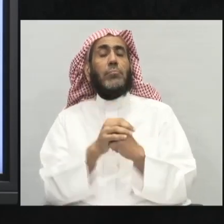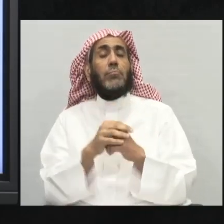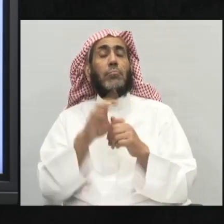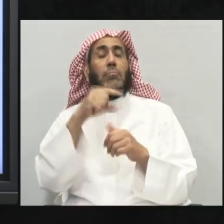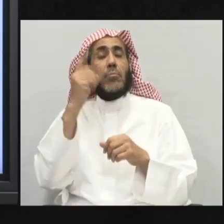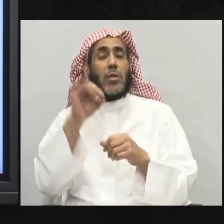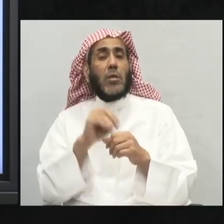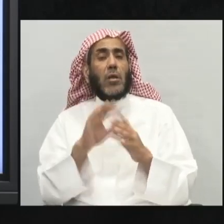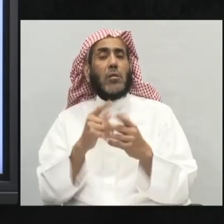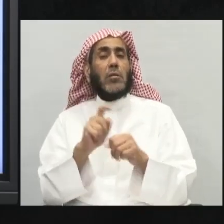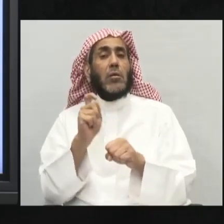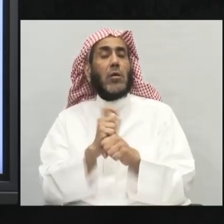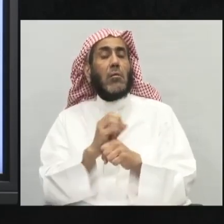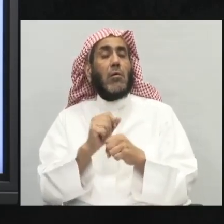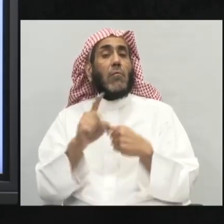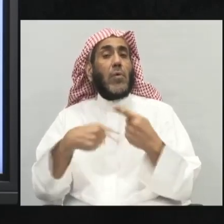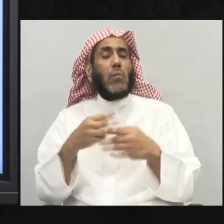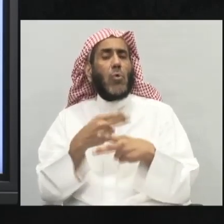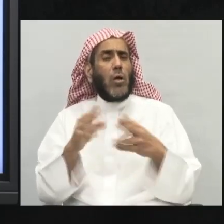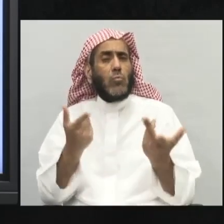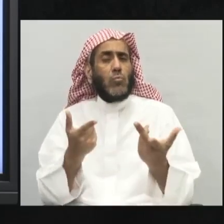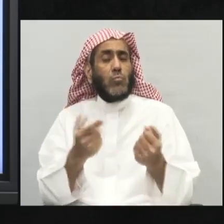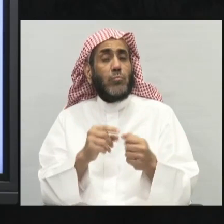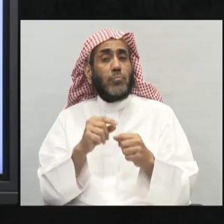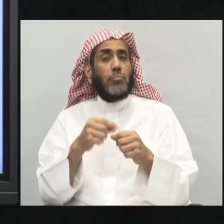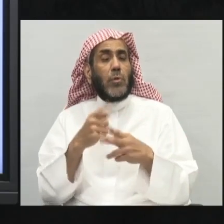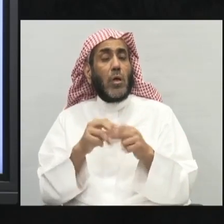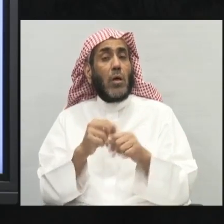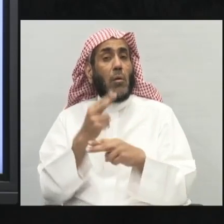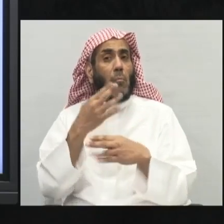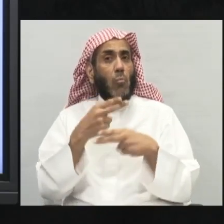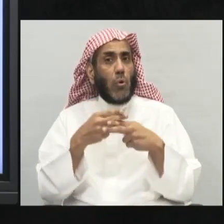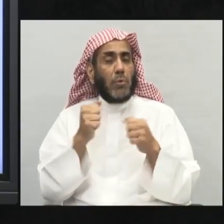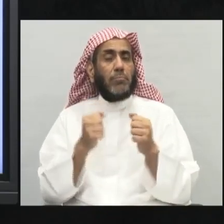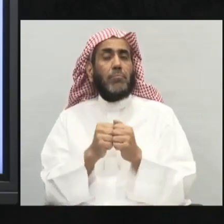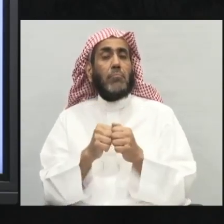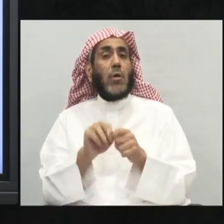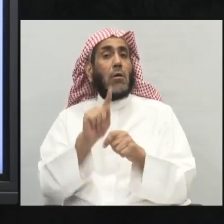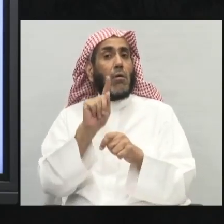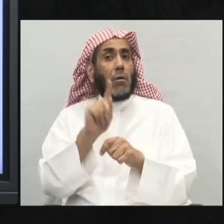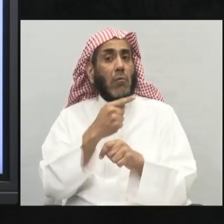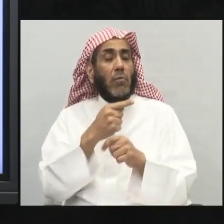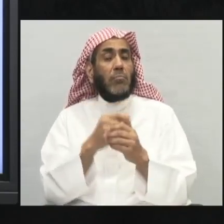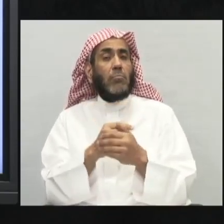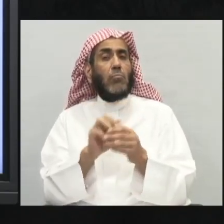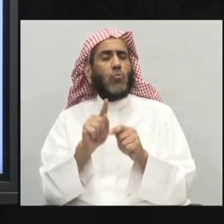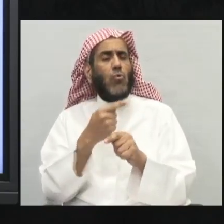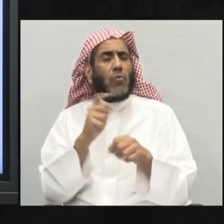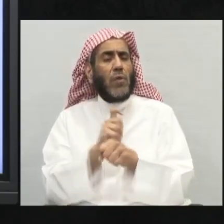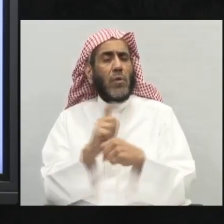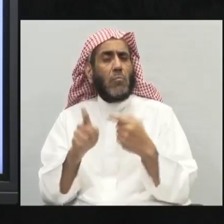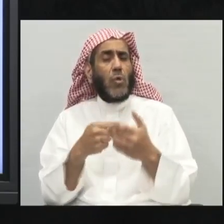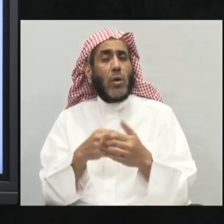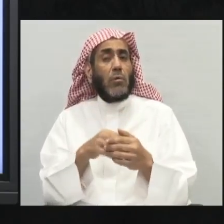اذا حالاته اعراب الفعل المضارع اذا كان معربا الرفع يرفع الفعل